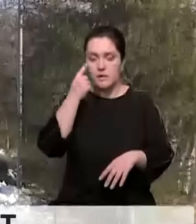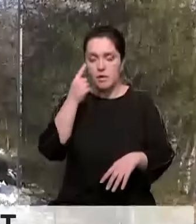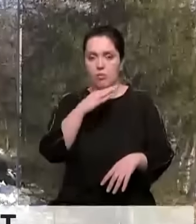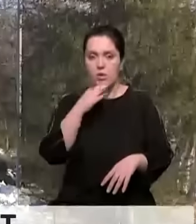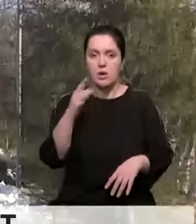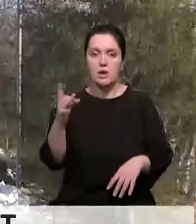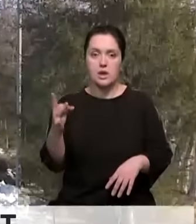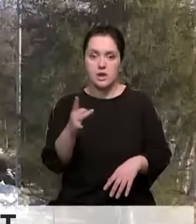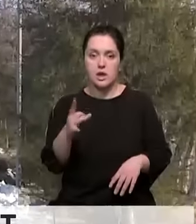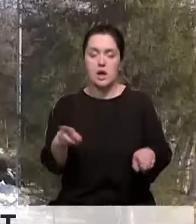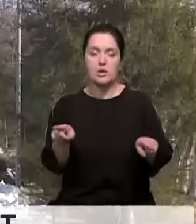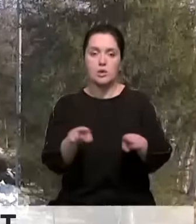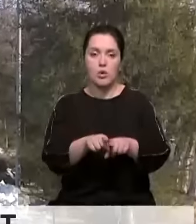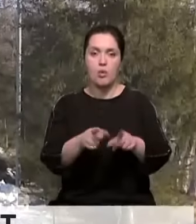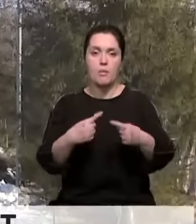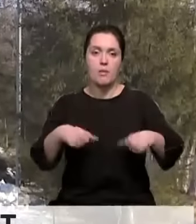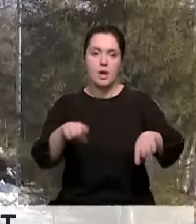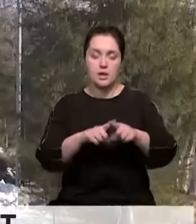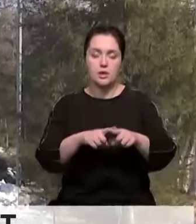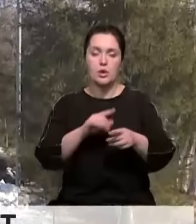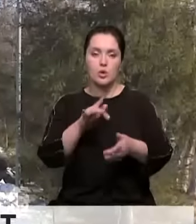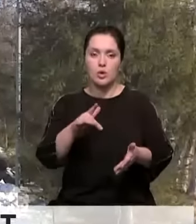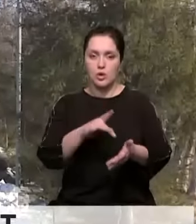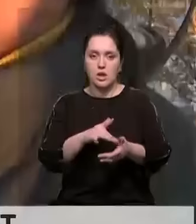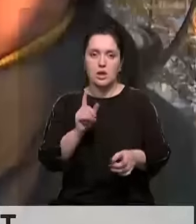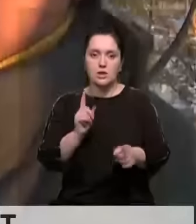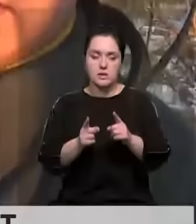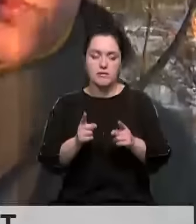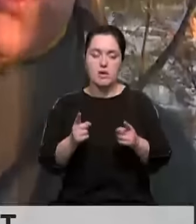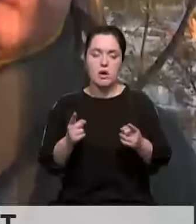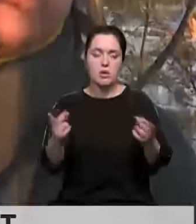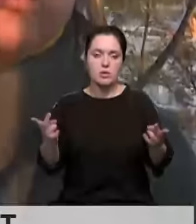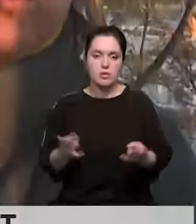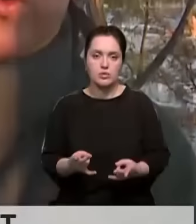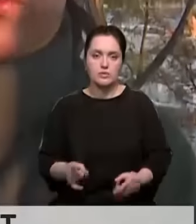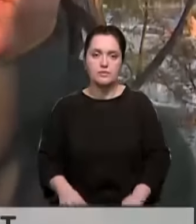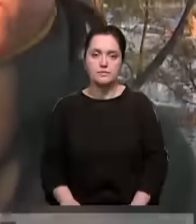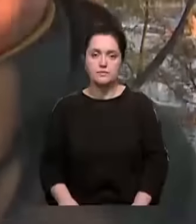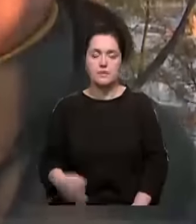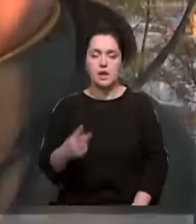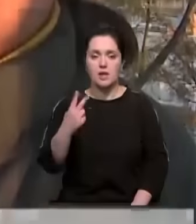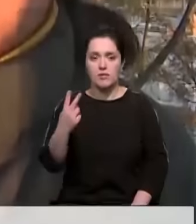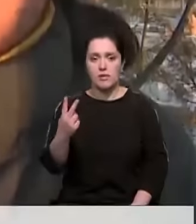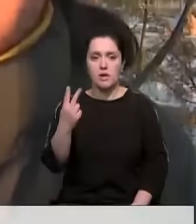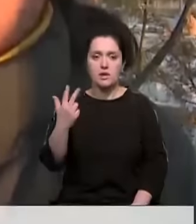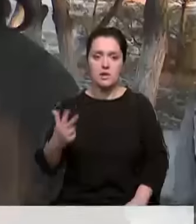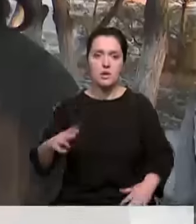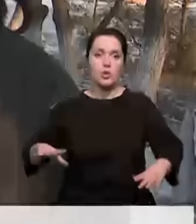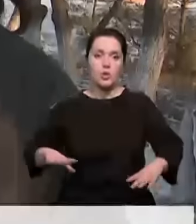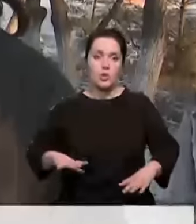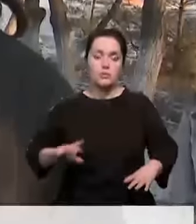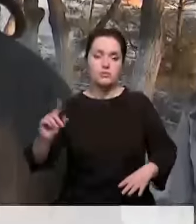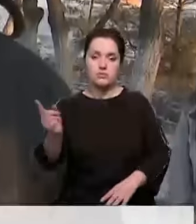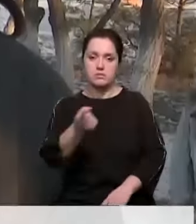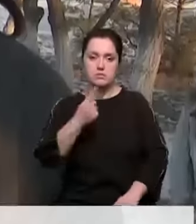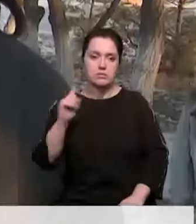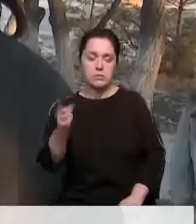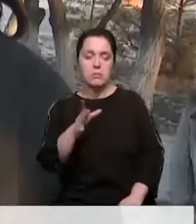Они говорят, что такое подразделение городу действительно необходимо. Здесь по две, по три лошади, да, были. Ну, надеюсь,